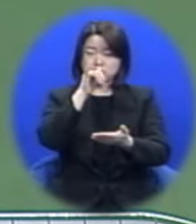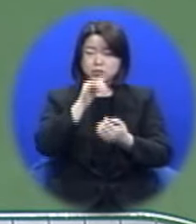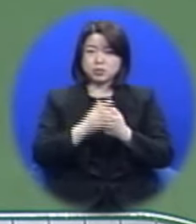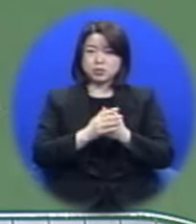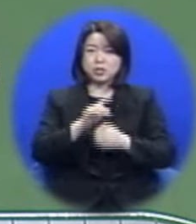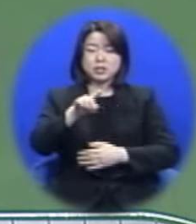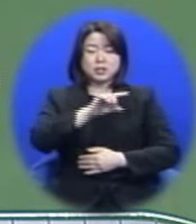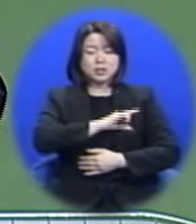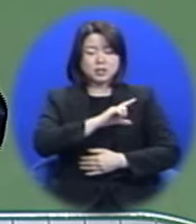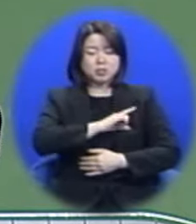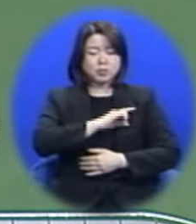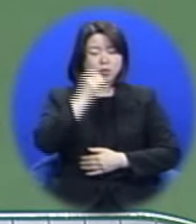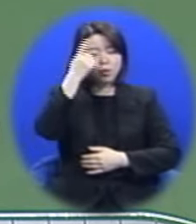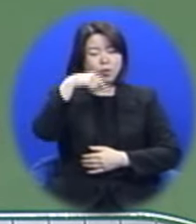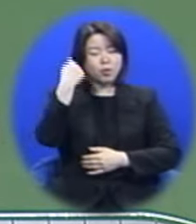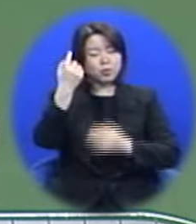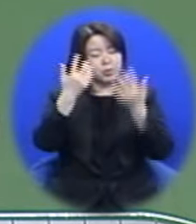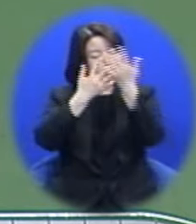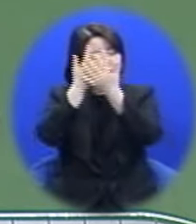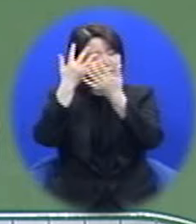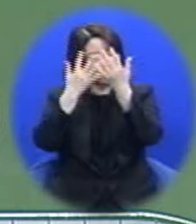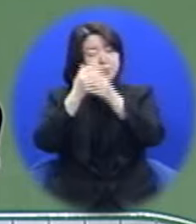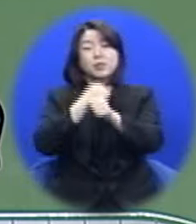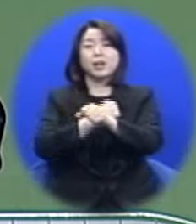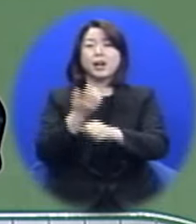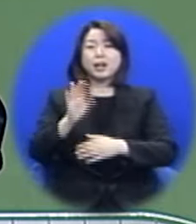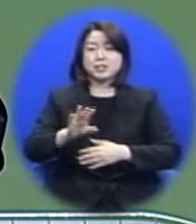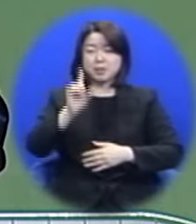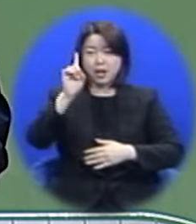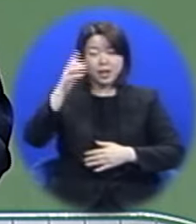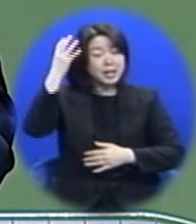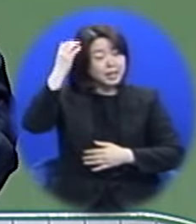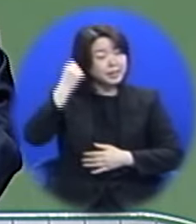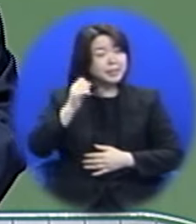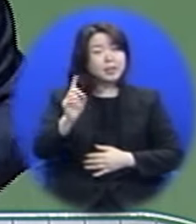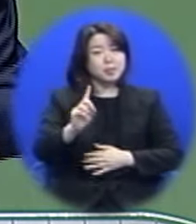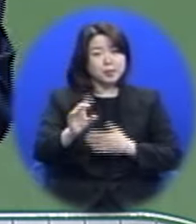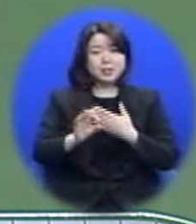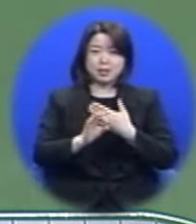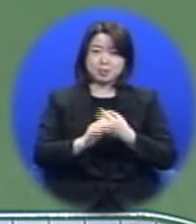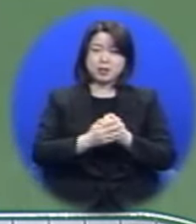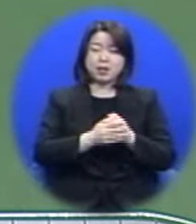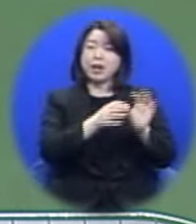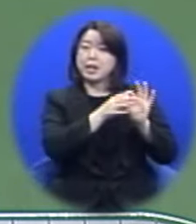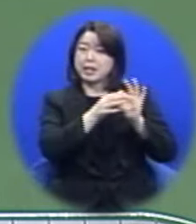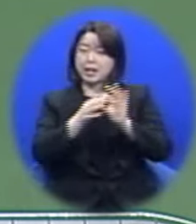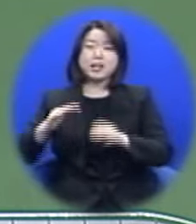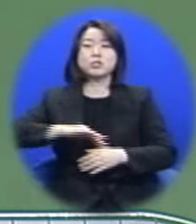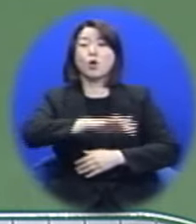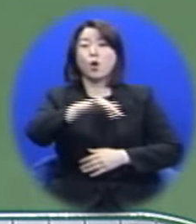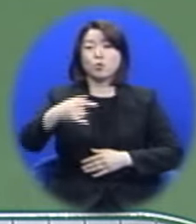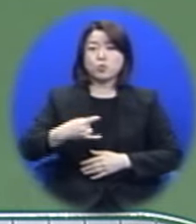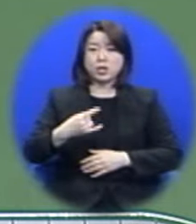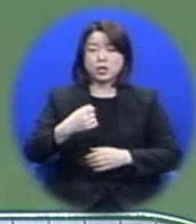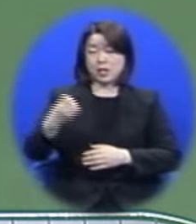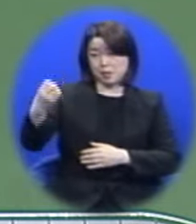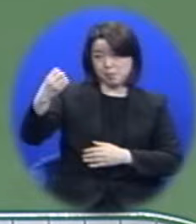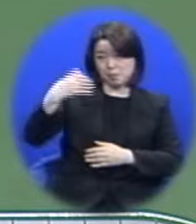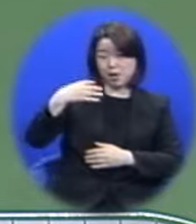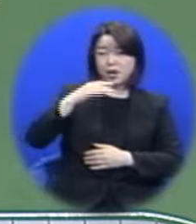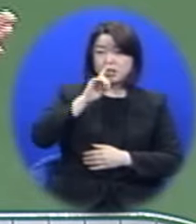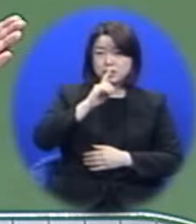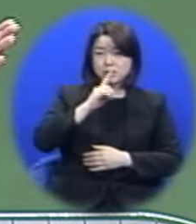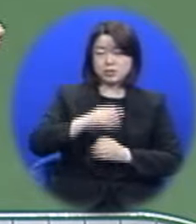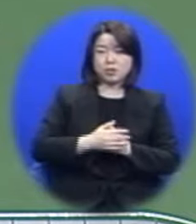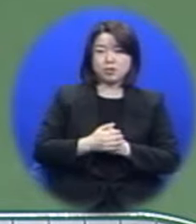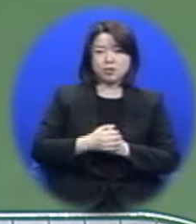성함도 얼굴도 지금은 가물가물한데 한 가지 기억나는 것은 계속 우리들에게 하신 말씀이 있었습니다.